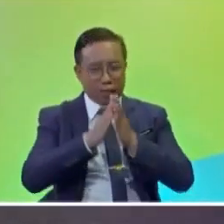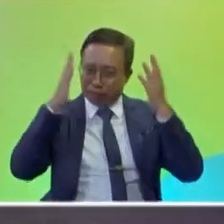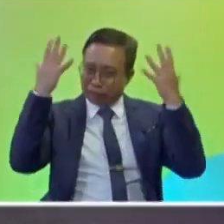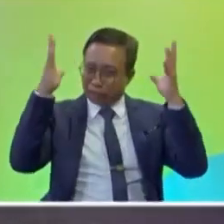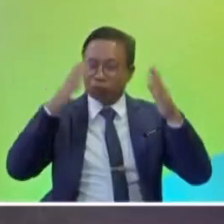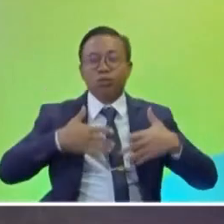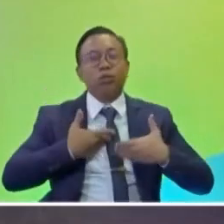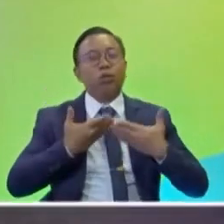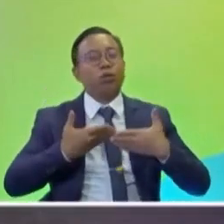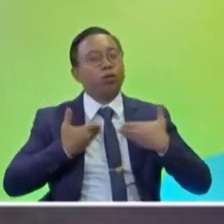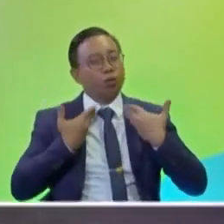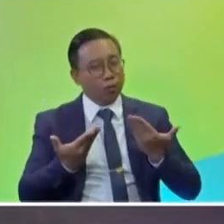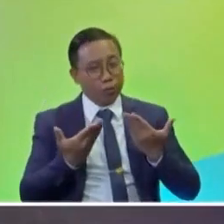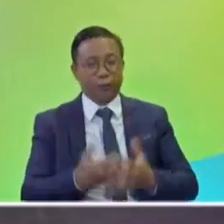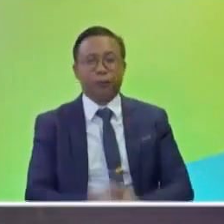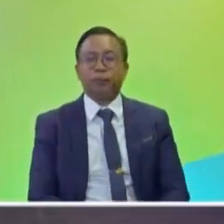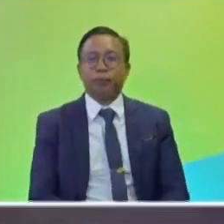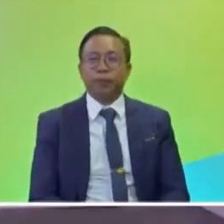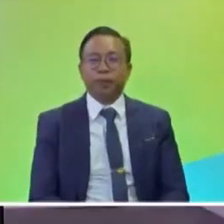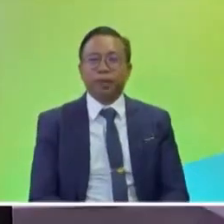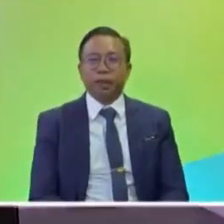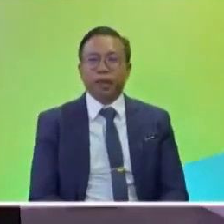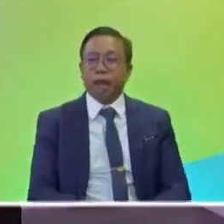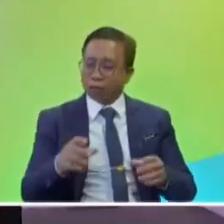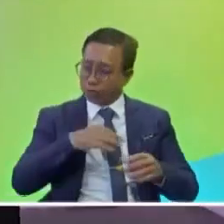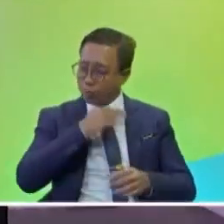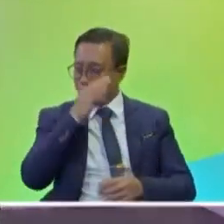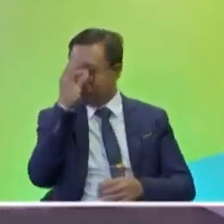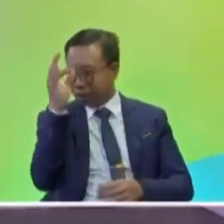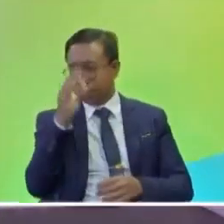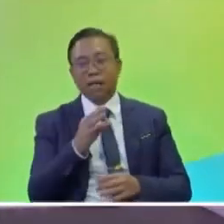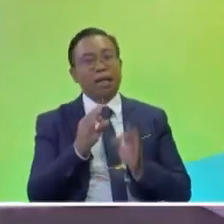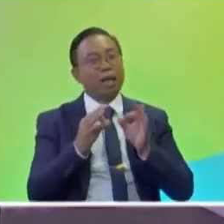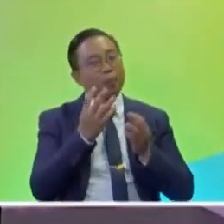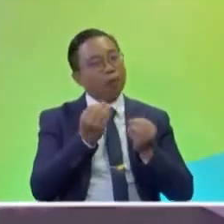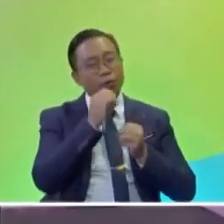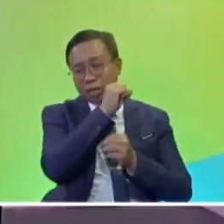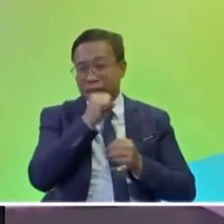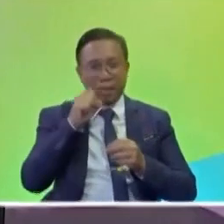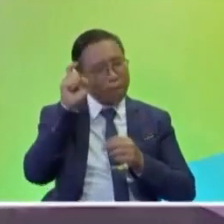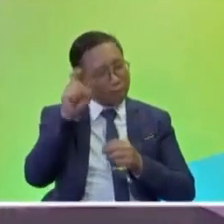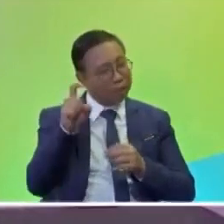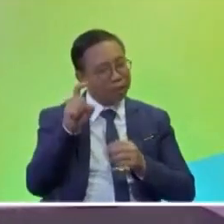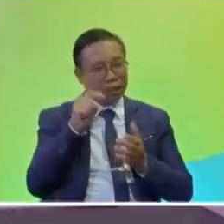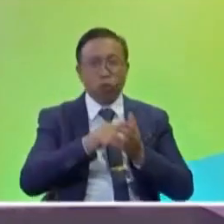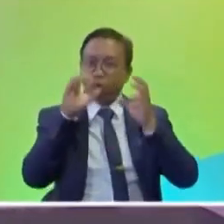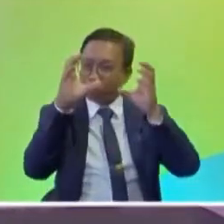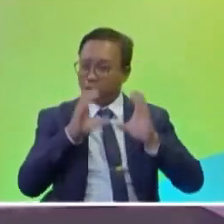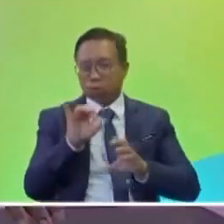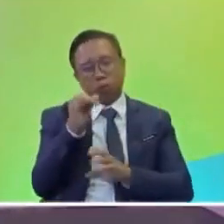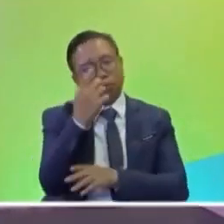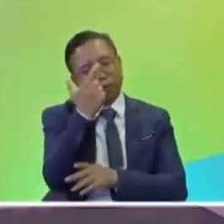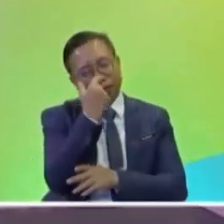Yeay, seronoklah cikgu. Seronok, bersemangat. Kalau nak menyanyi kena macam tu. Dia tak boleh